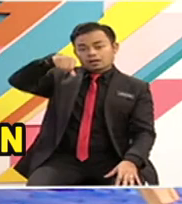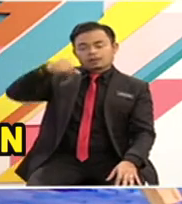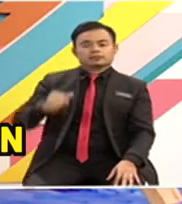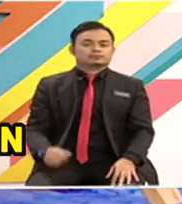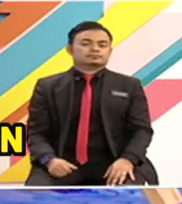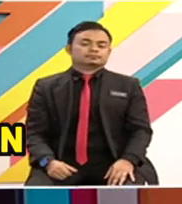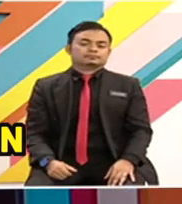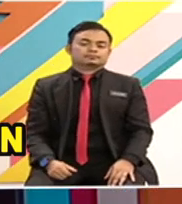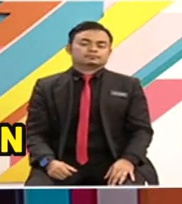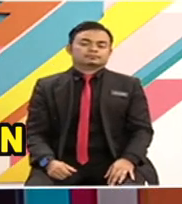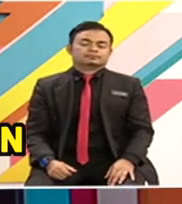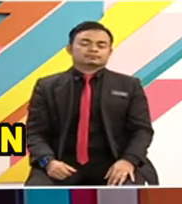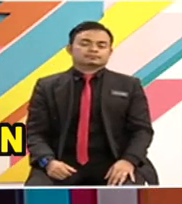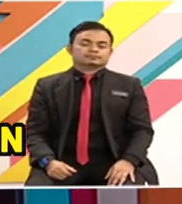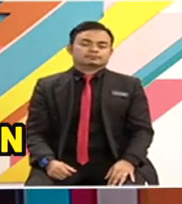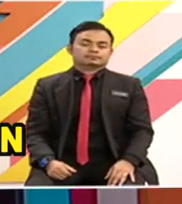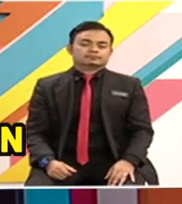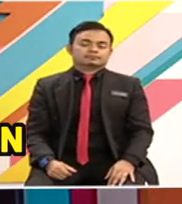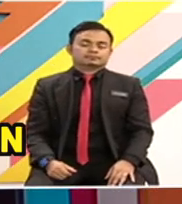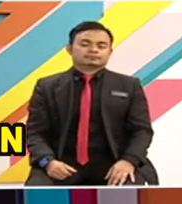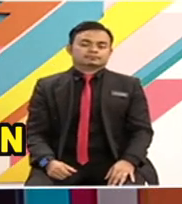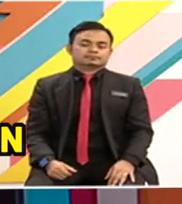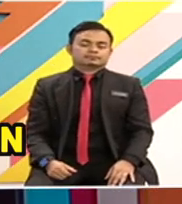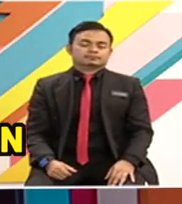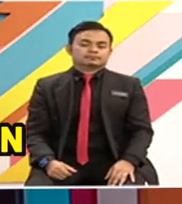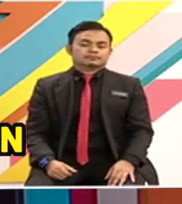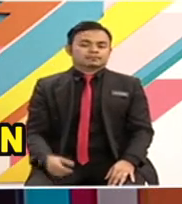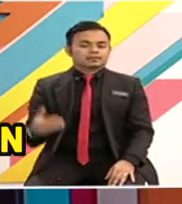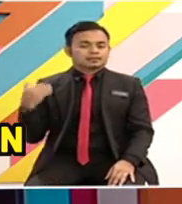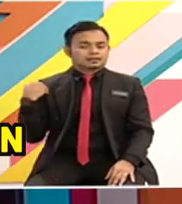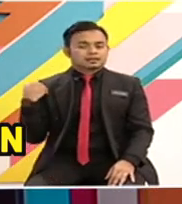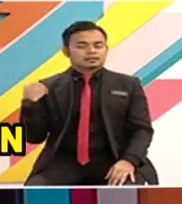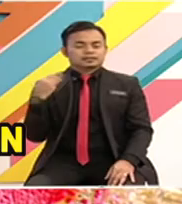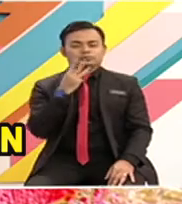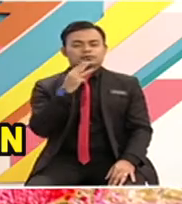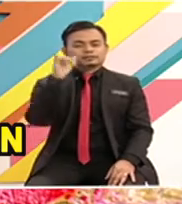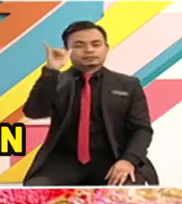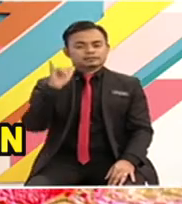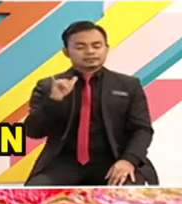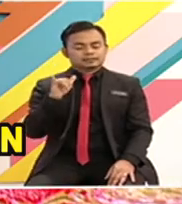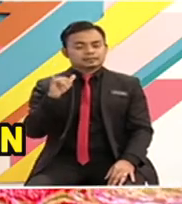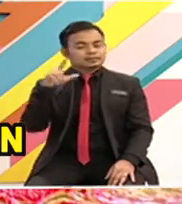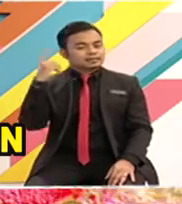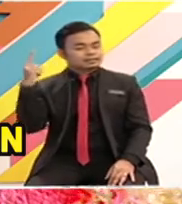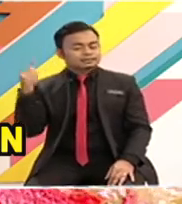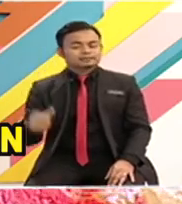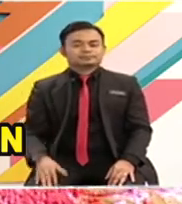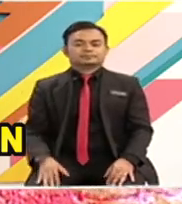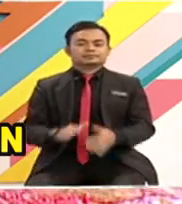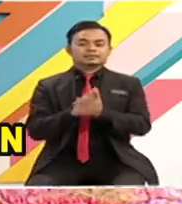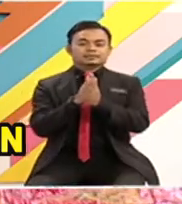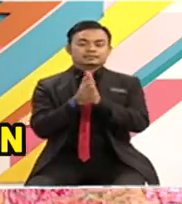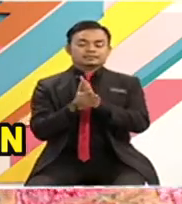curah Adek Yes yang ini cantik ada warna emas lagi ya Jadi yang menonjolkan tuh disinilah